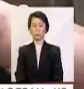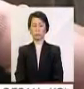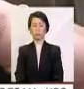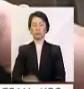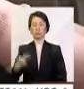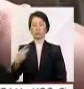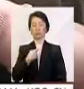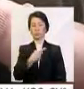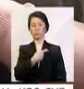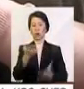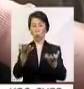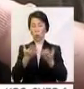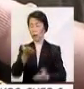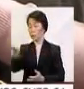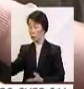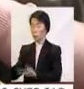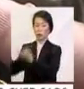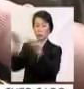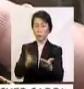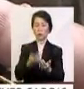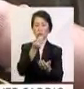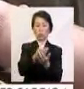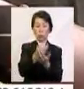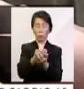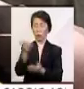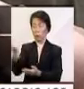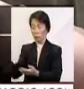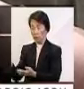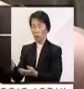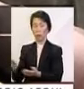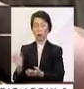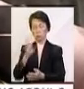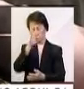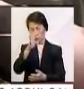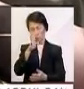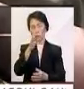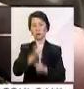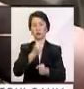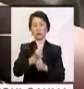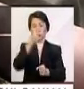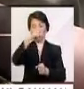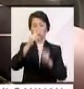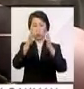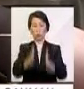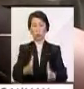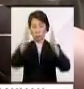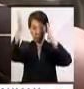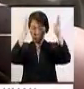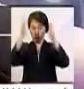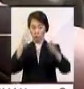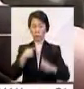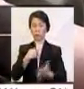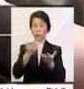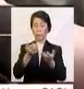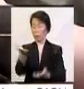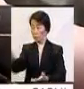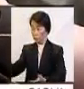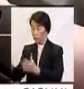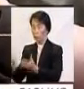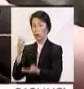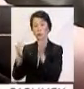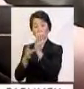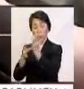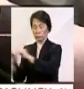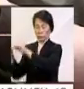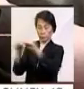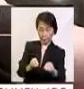We want them to bring capital. We want them to create job opportunities for Malaysians. We want them to transfer the